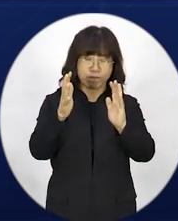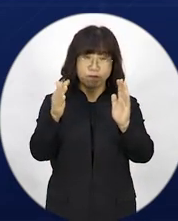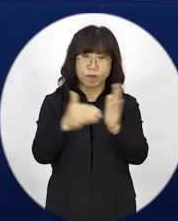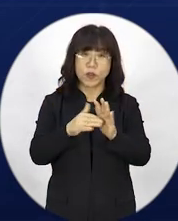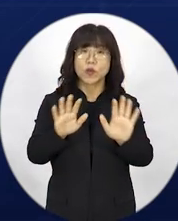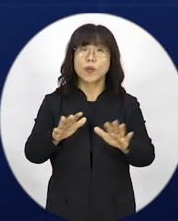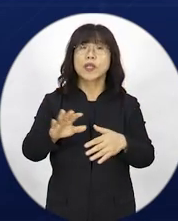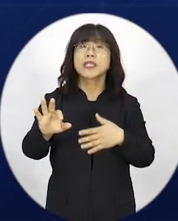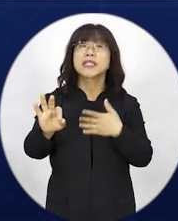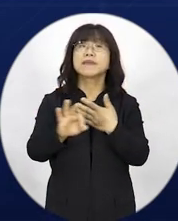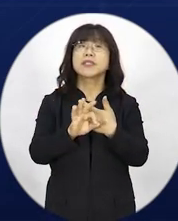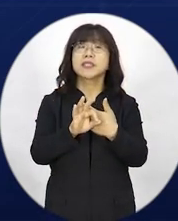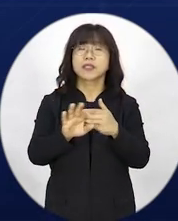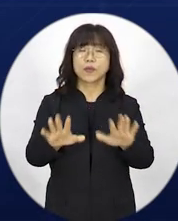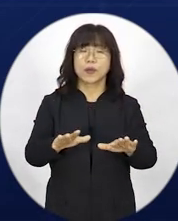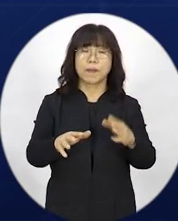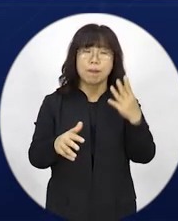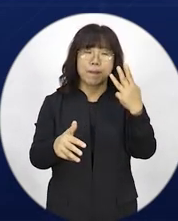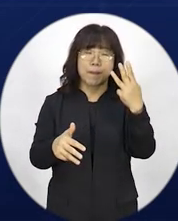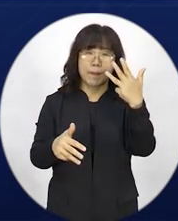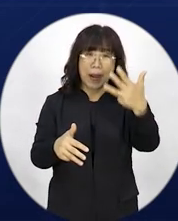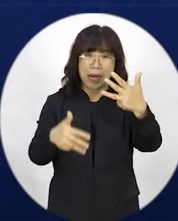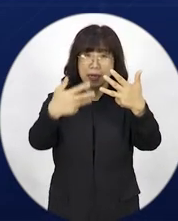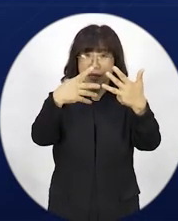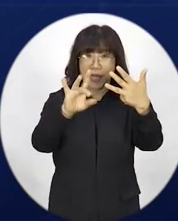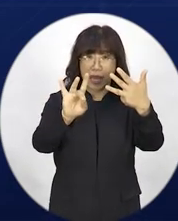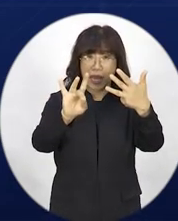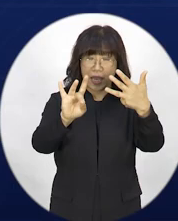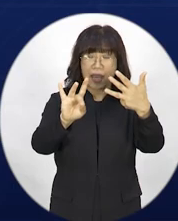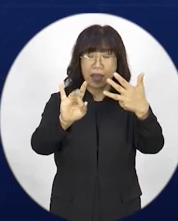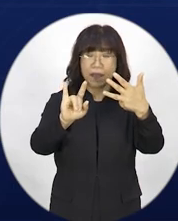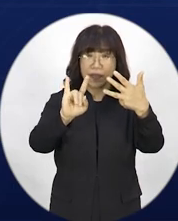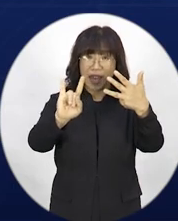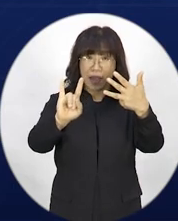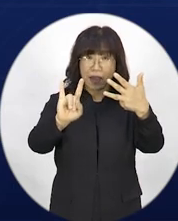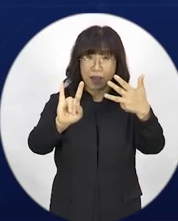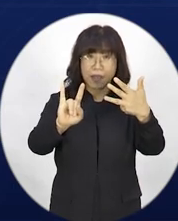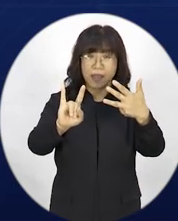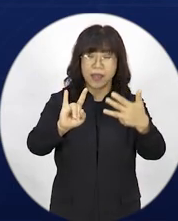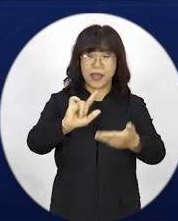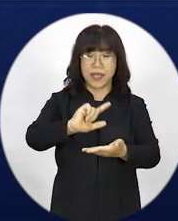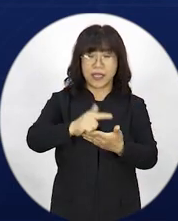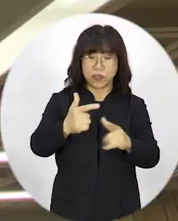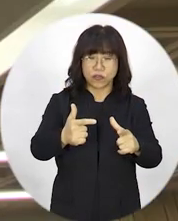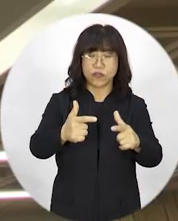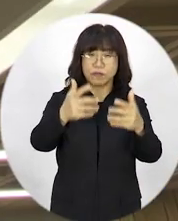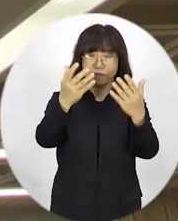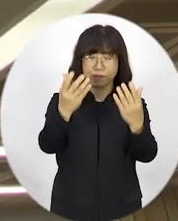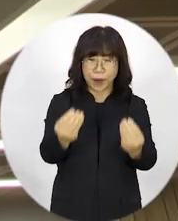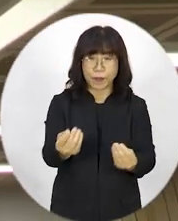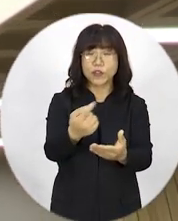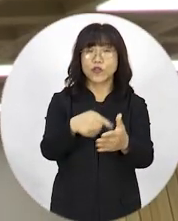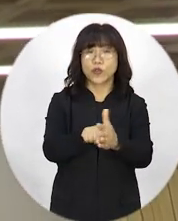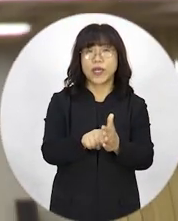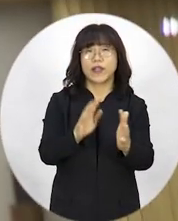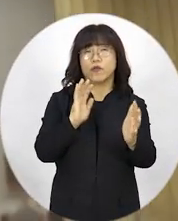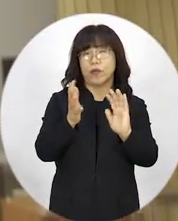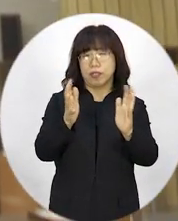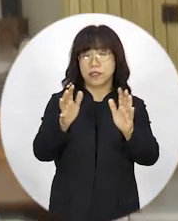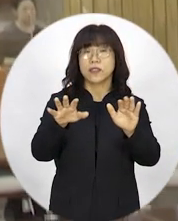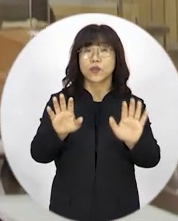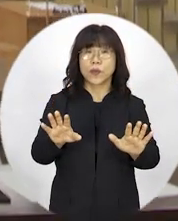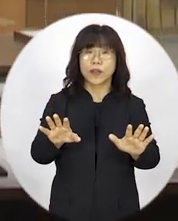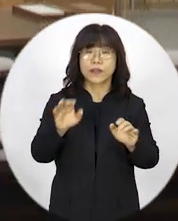이번 임시회는 제8대 의회를 마무리하는 마지막 임시회로 개최됐습니다. 3일간의 일정으로 열린